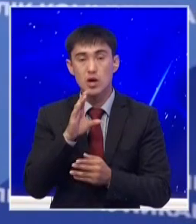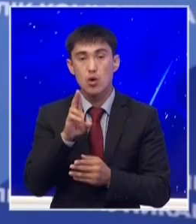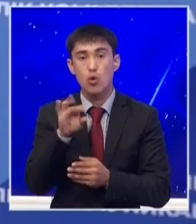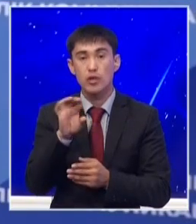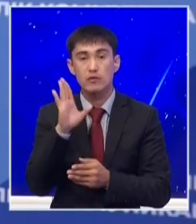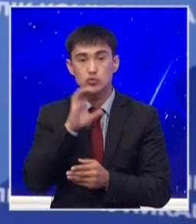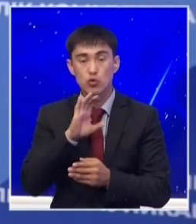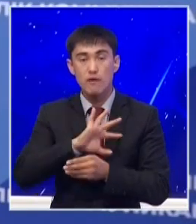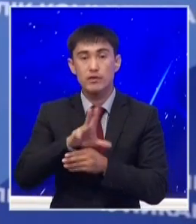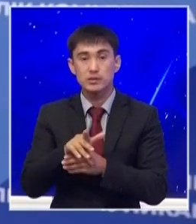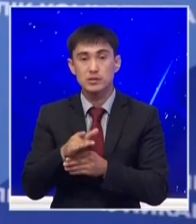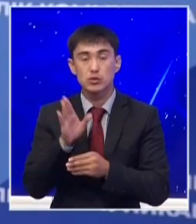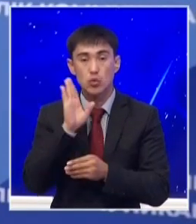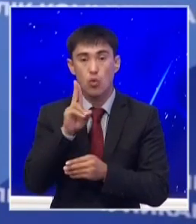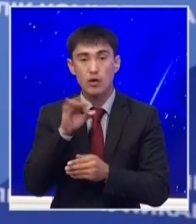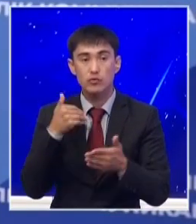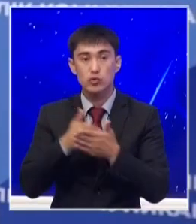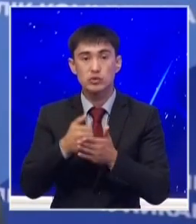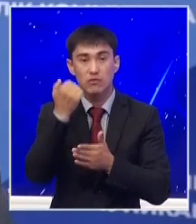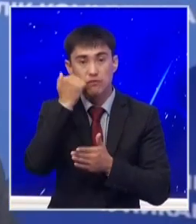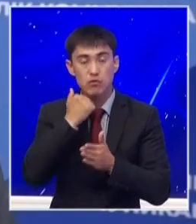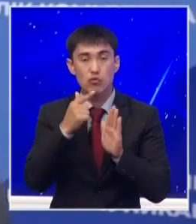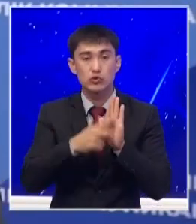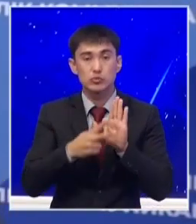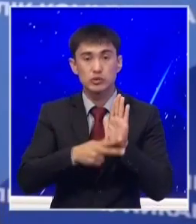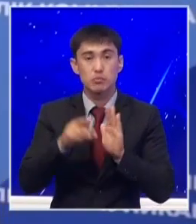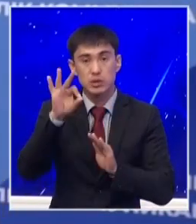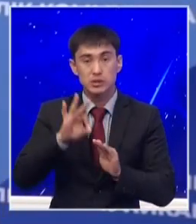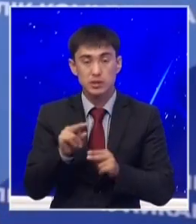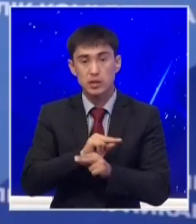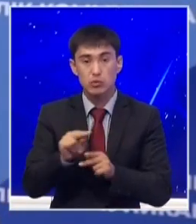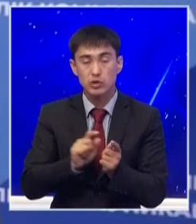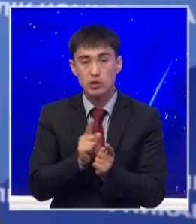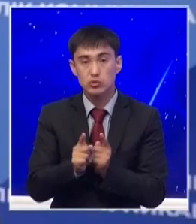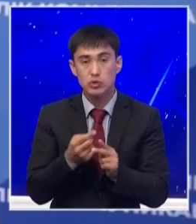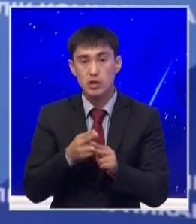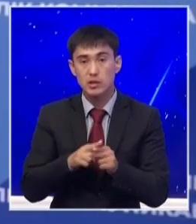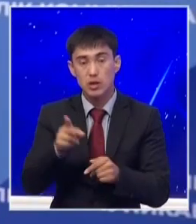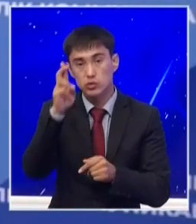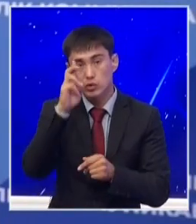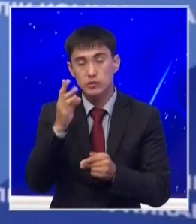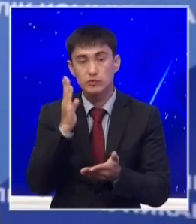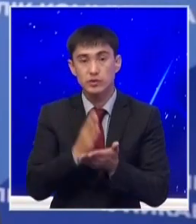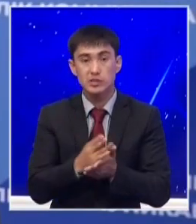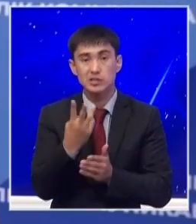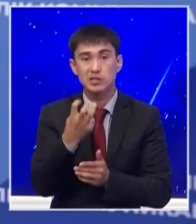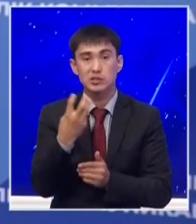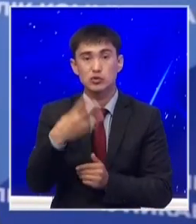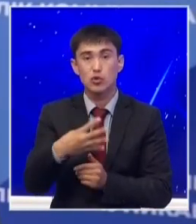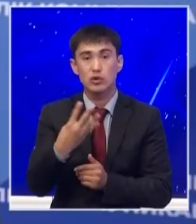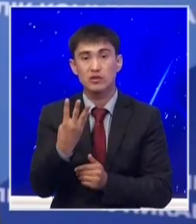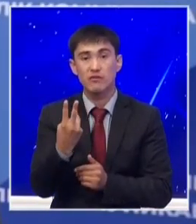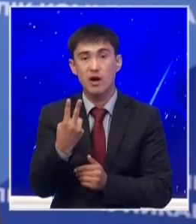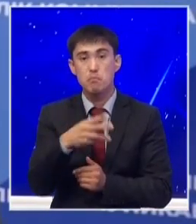Система водоснабжения Кунаев-Су достигла износа 80%. Для ремонта и реконструкции этих сетей государством предусмотрено 342